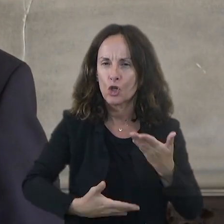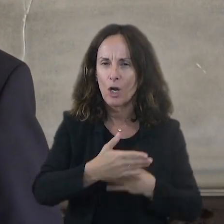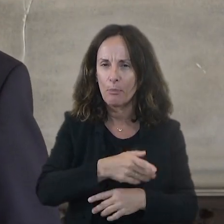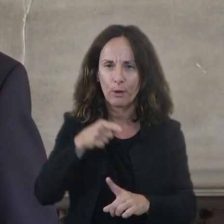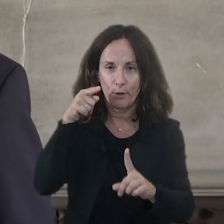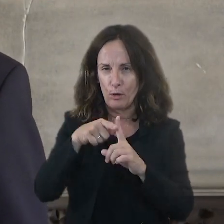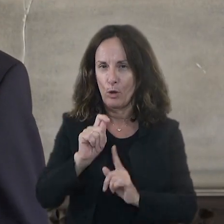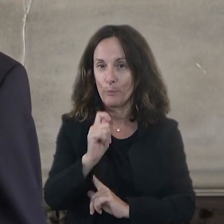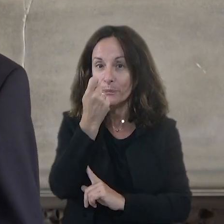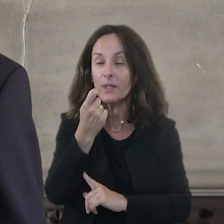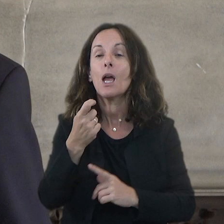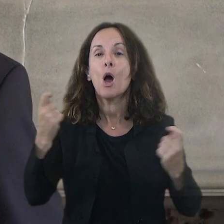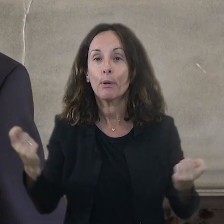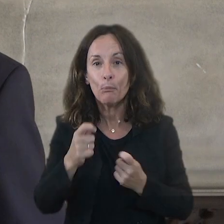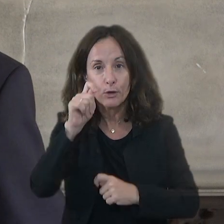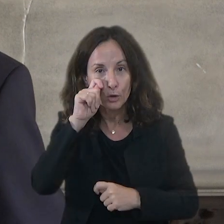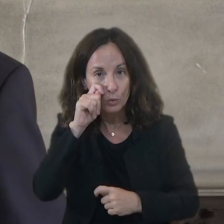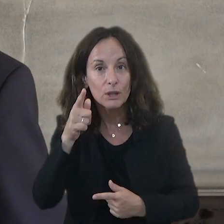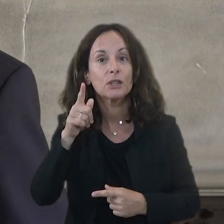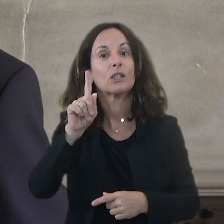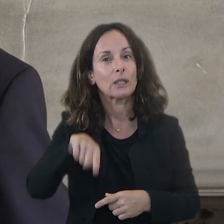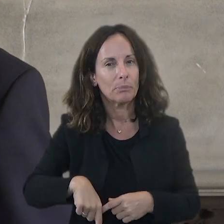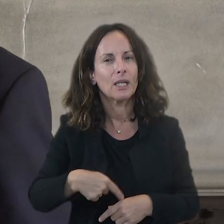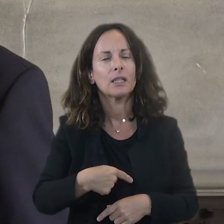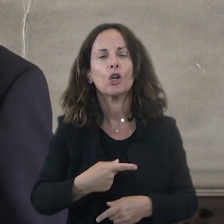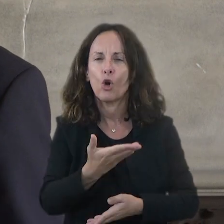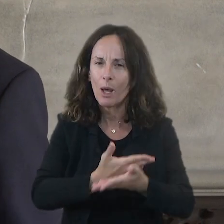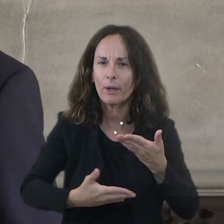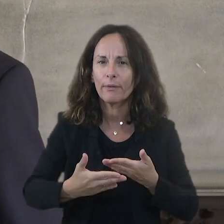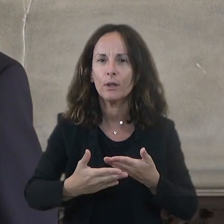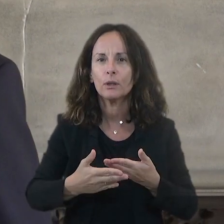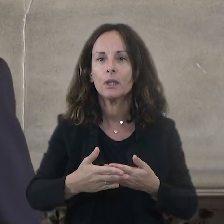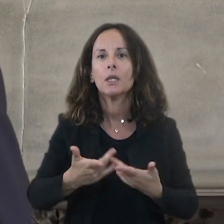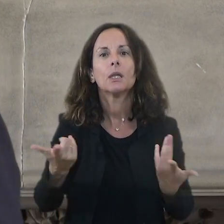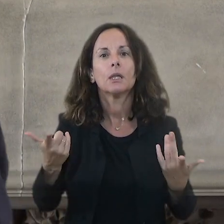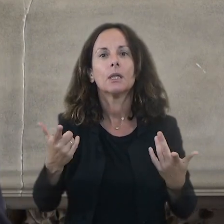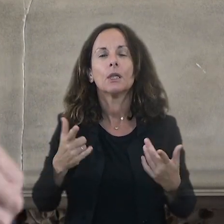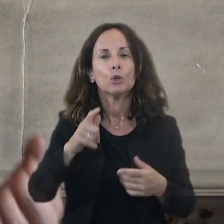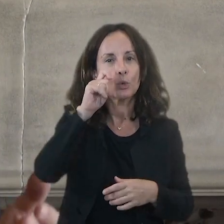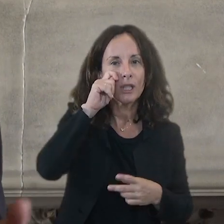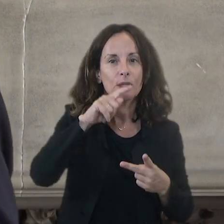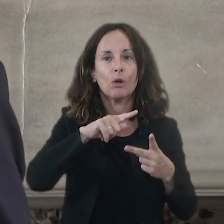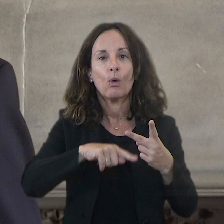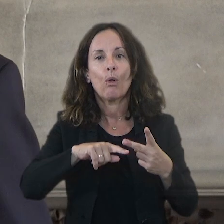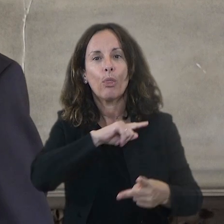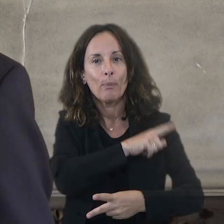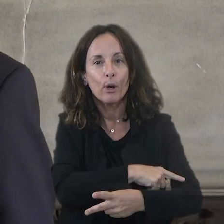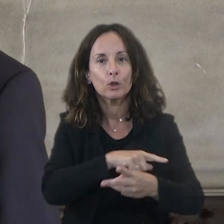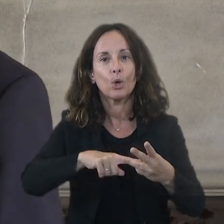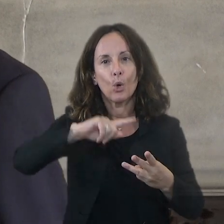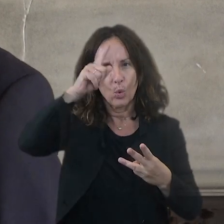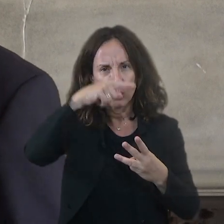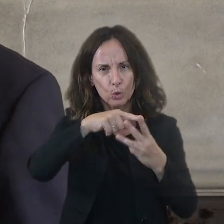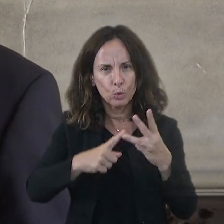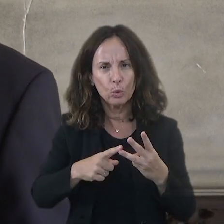bossa de places turística, en la promoció turística de la nostra illa, relacionant turisme, deport i cultura,